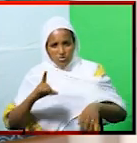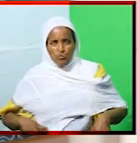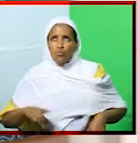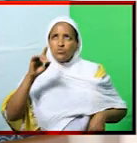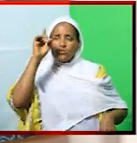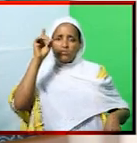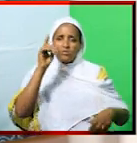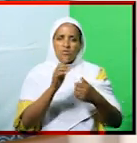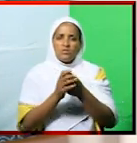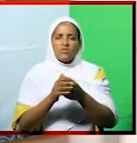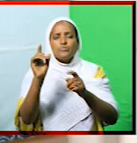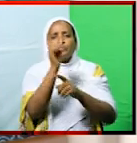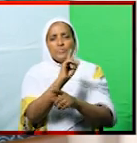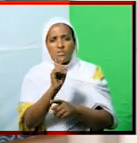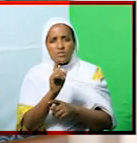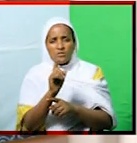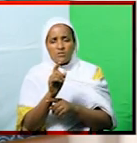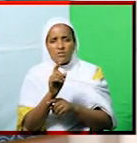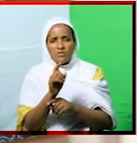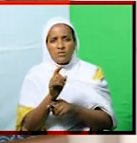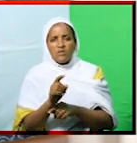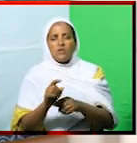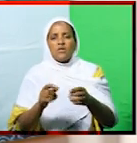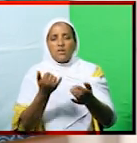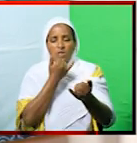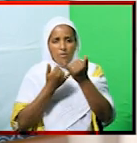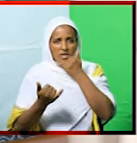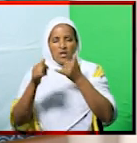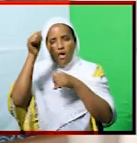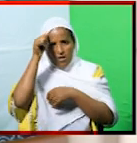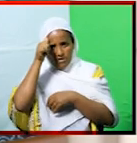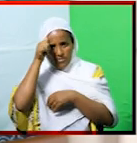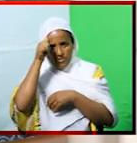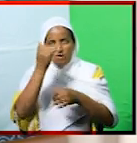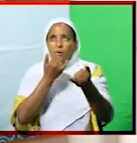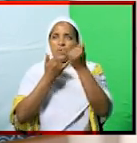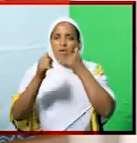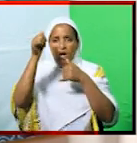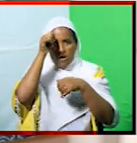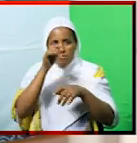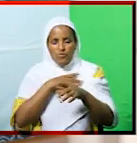ነው። ራሱ መስዋዕት አቅራቢ ነው። ራሱ ደግሞ መስዋዕት ተቀባይ ነው።